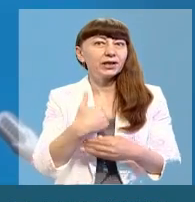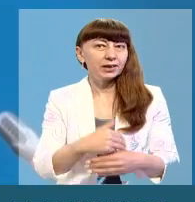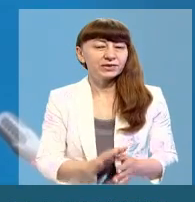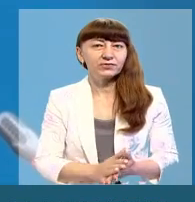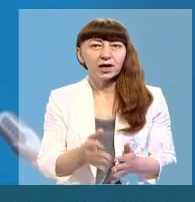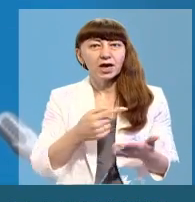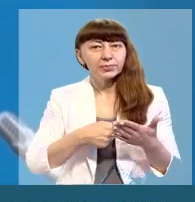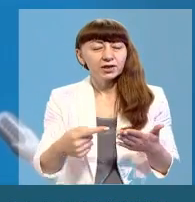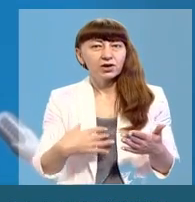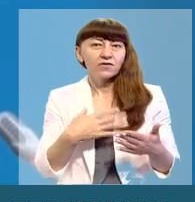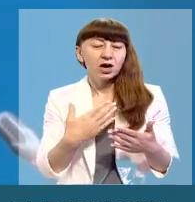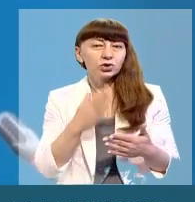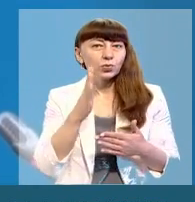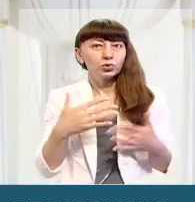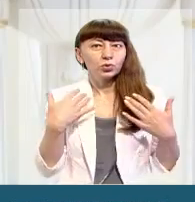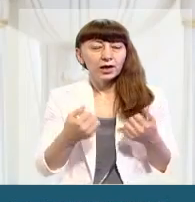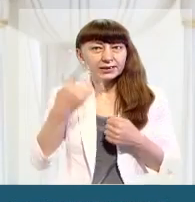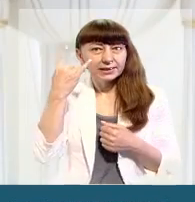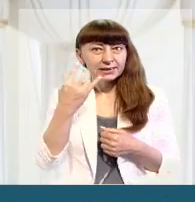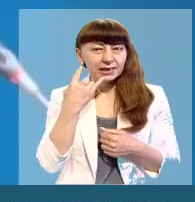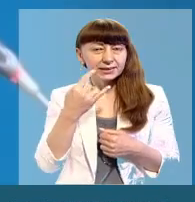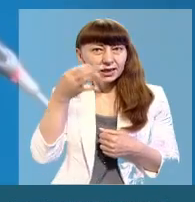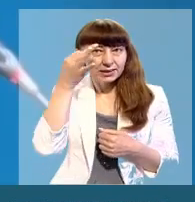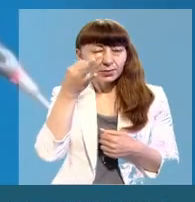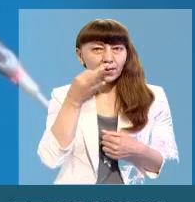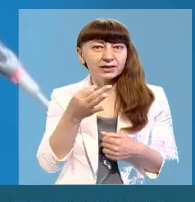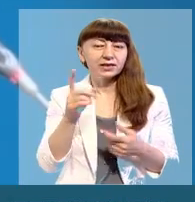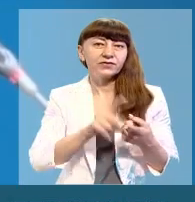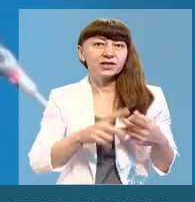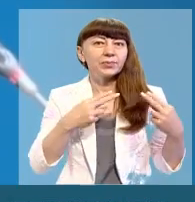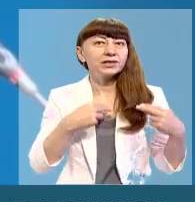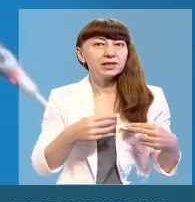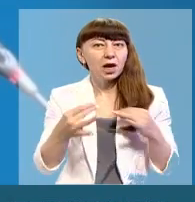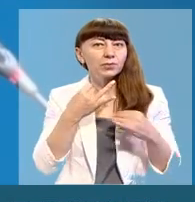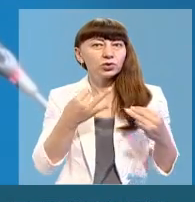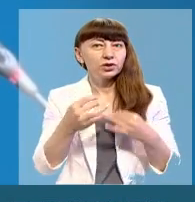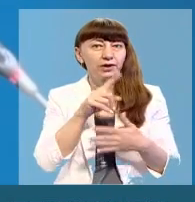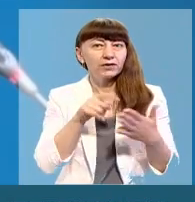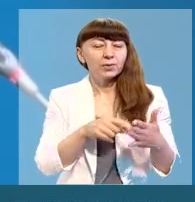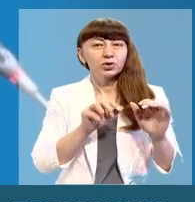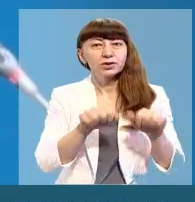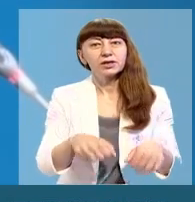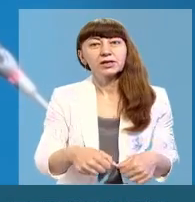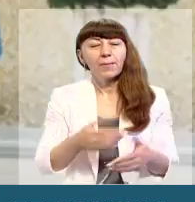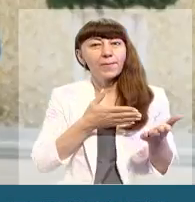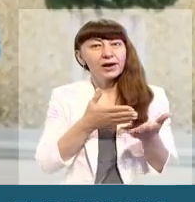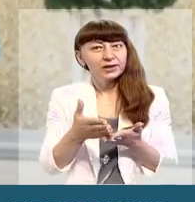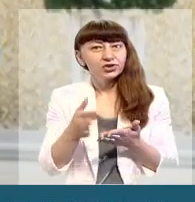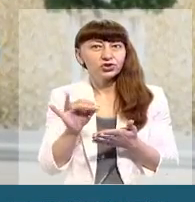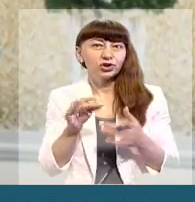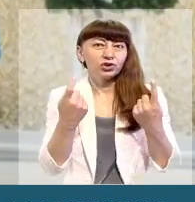отметил важность дальнейшего укрепления казахско-германского взаимодействия. Собеседники обсудили вопросы разрешения политических